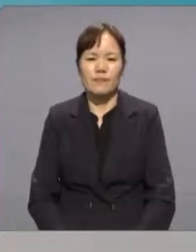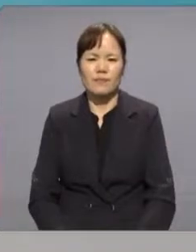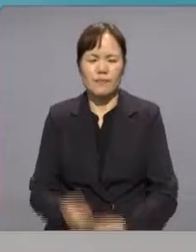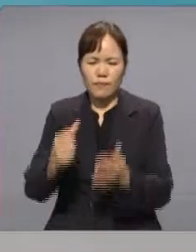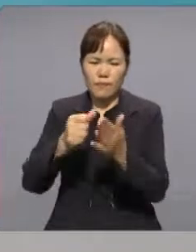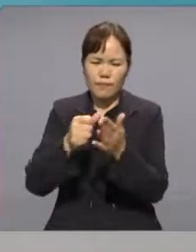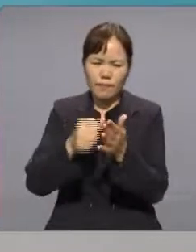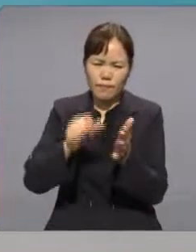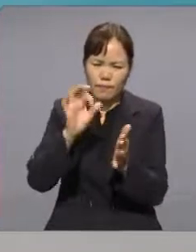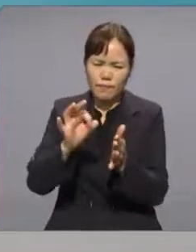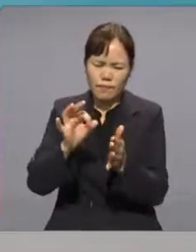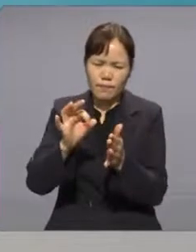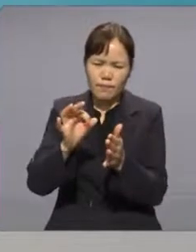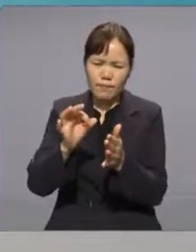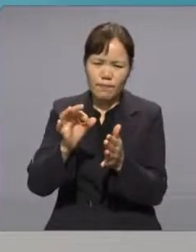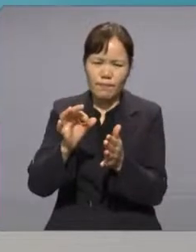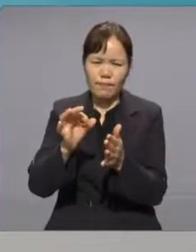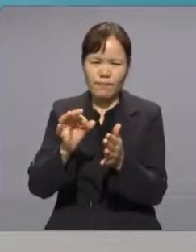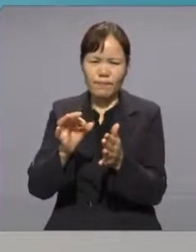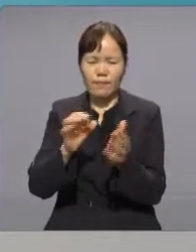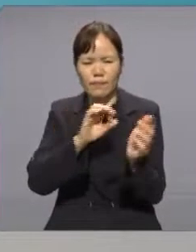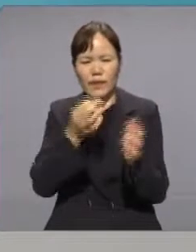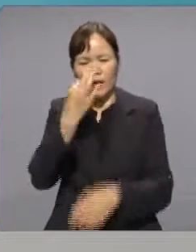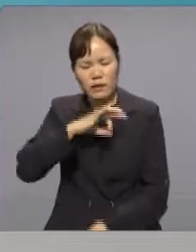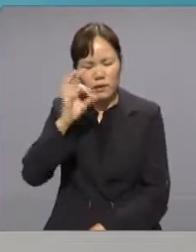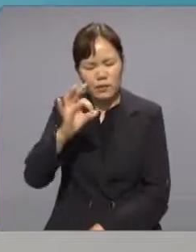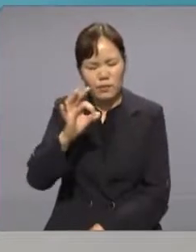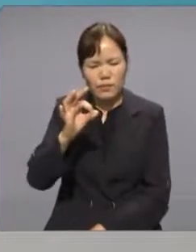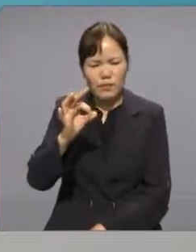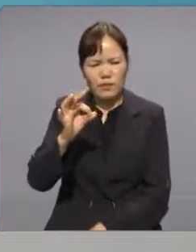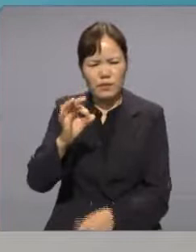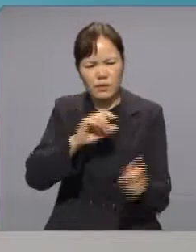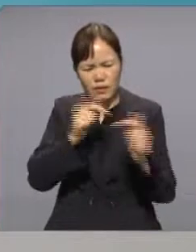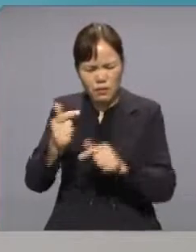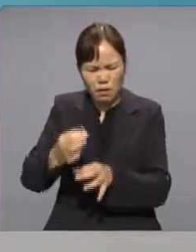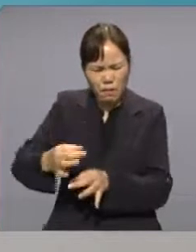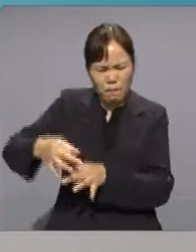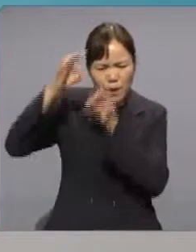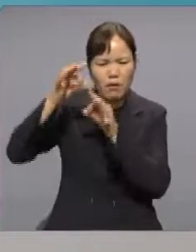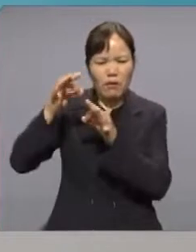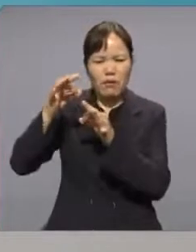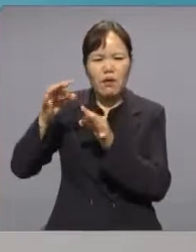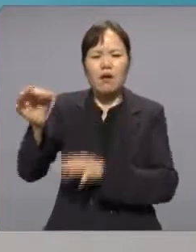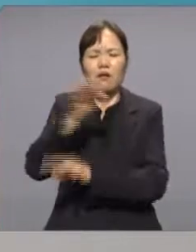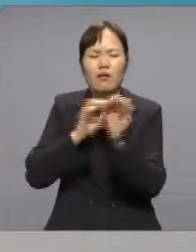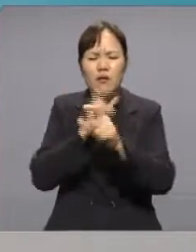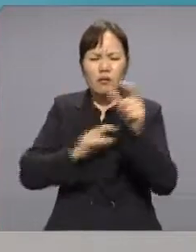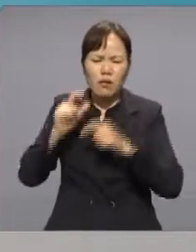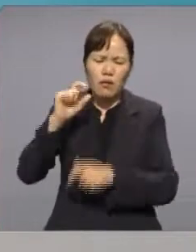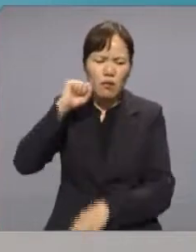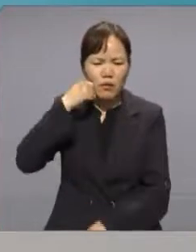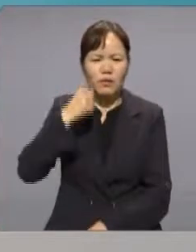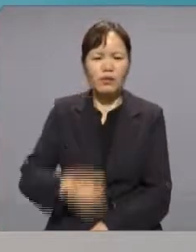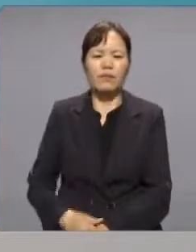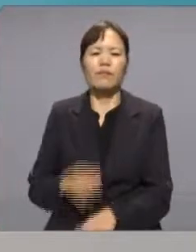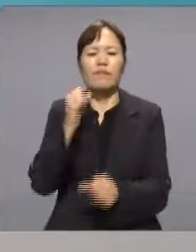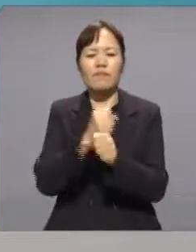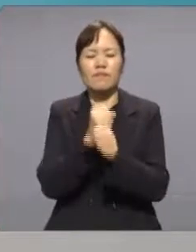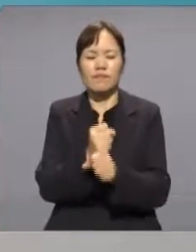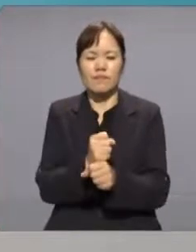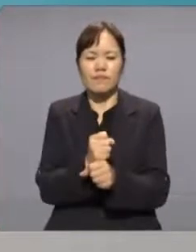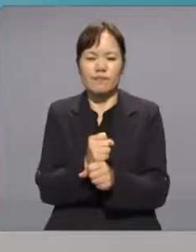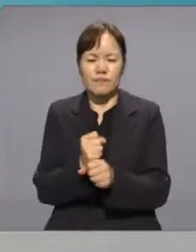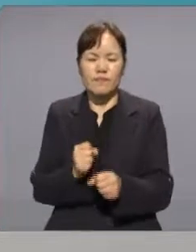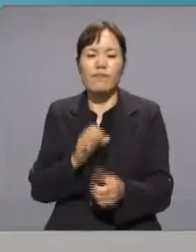고물가, 고금리, 고환율 등 3고 위기에 경기는 갈수록 얼어붙고 있습니다. 지난달 생산과 소비, 투자가